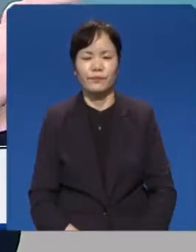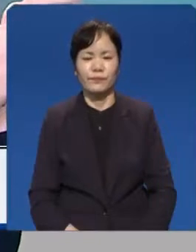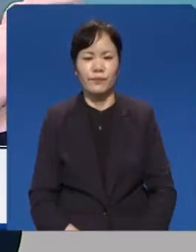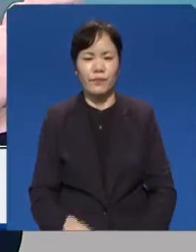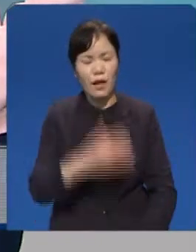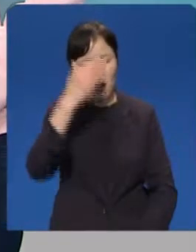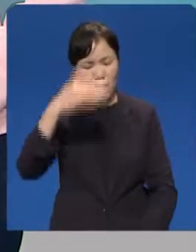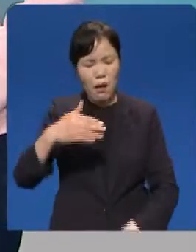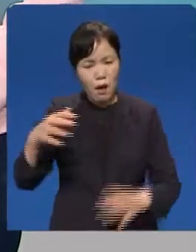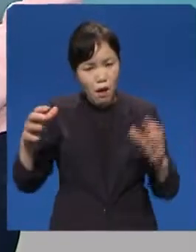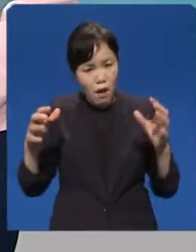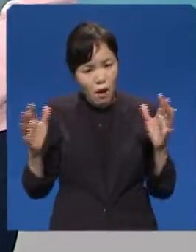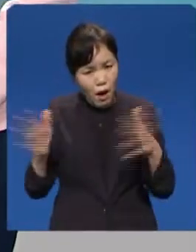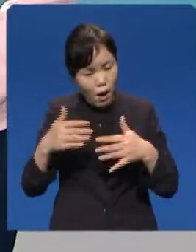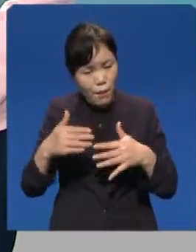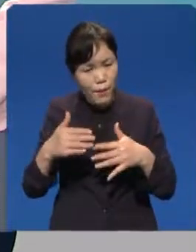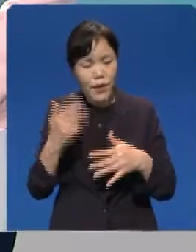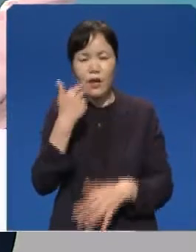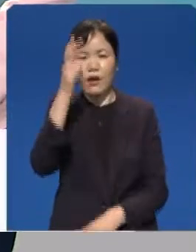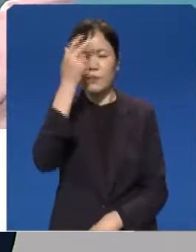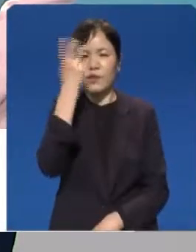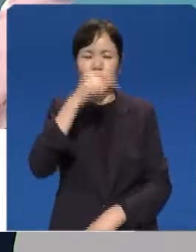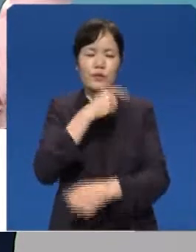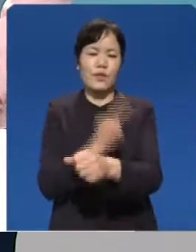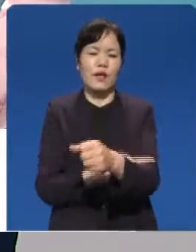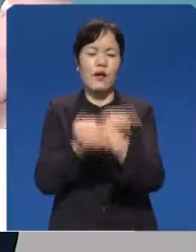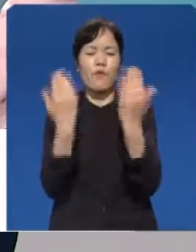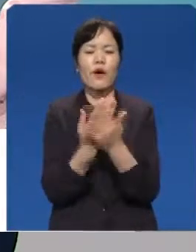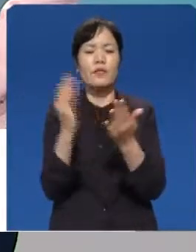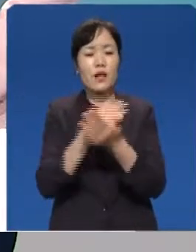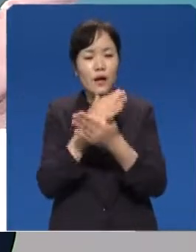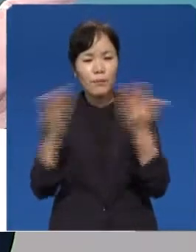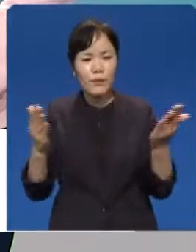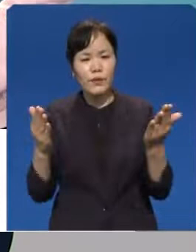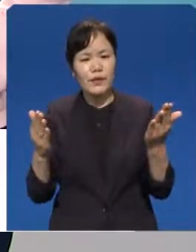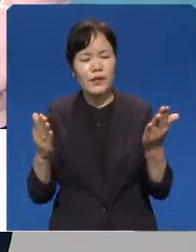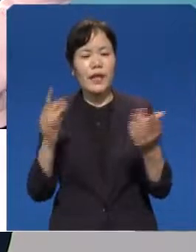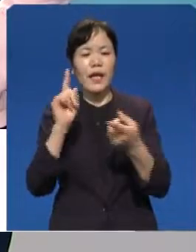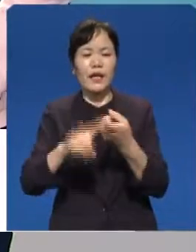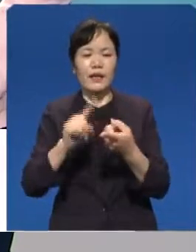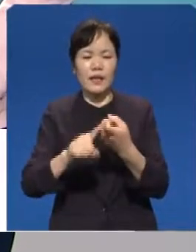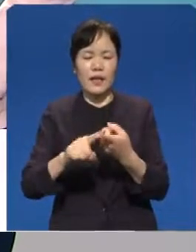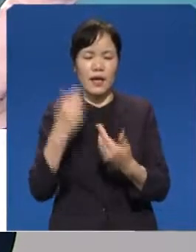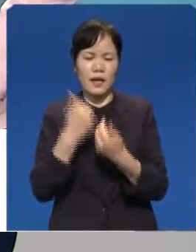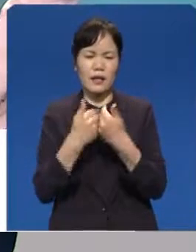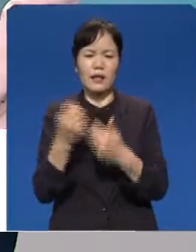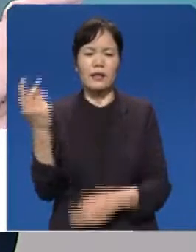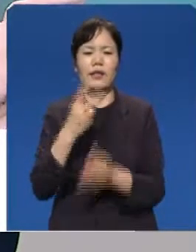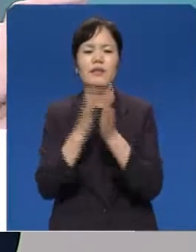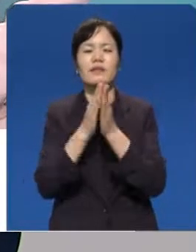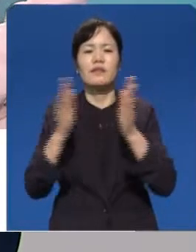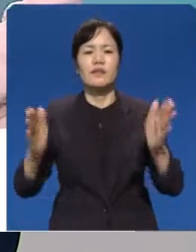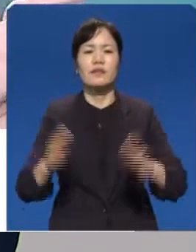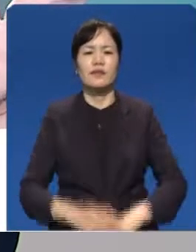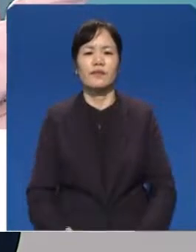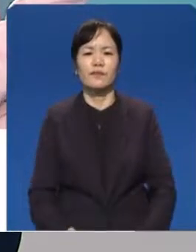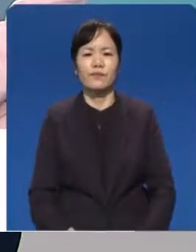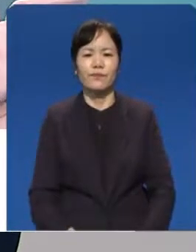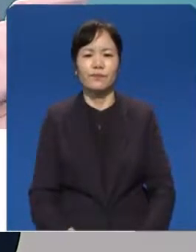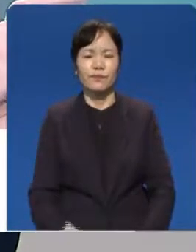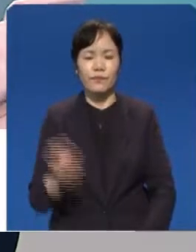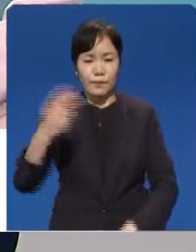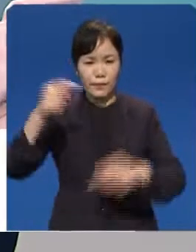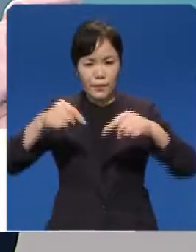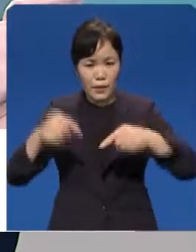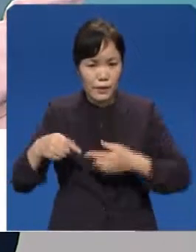가까스로 봉합되는 듯했던 검찰 수사권 완전 분리, 이른바 검수완박 갈등이 다시 시작됐습니다.